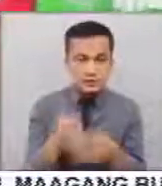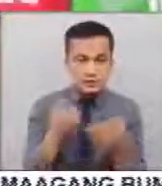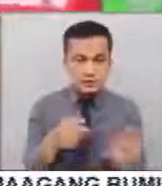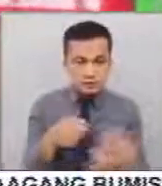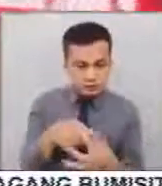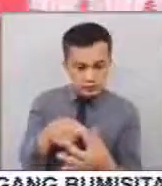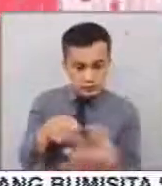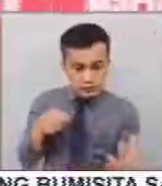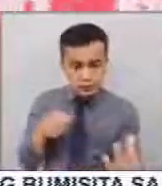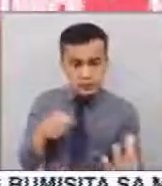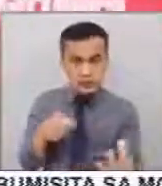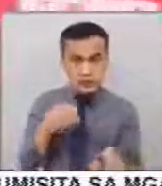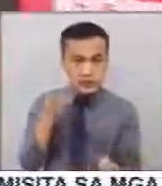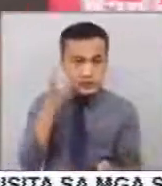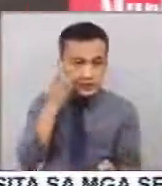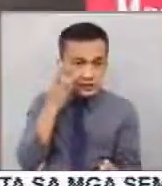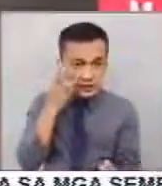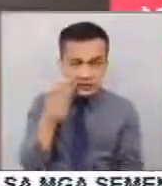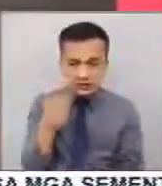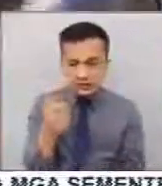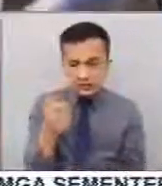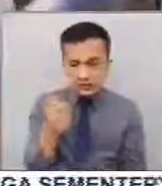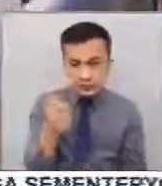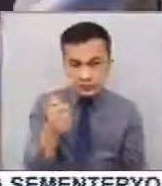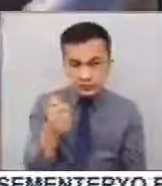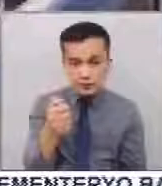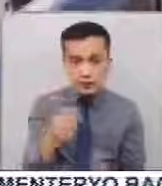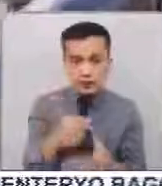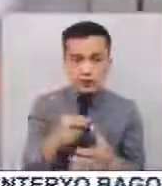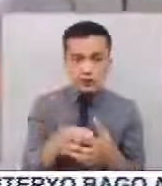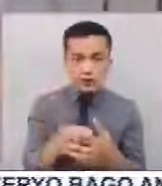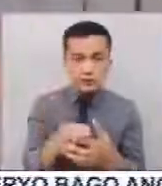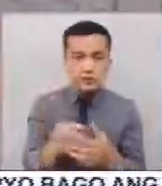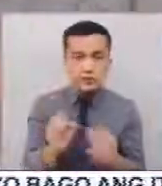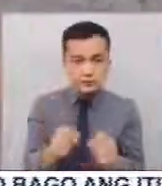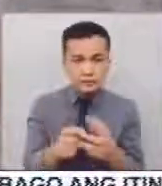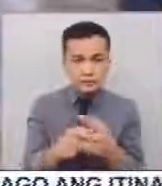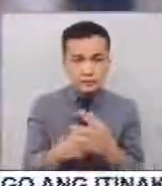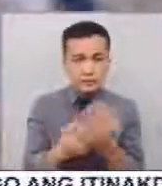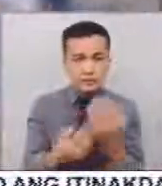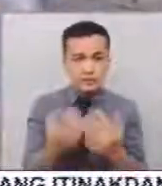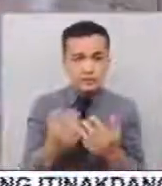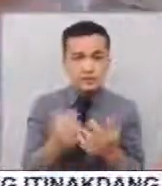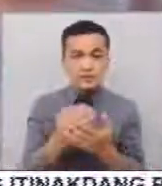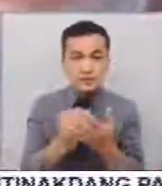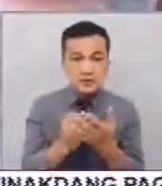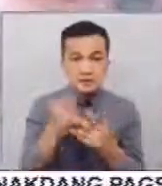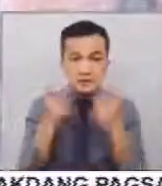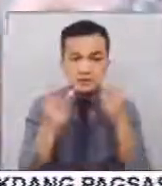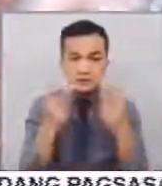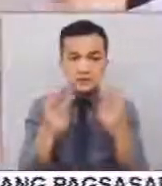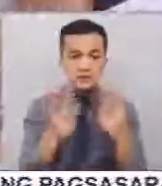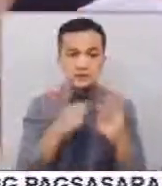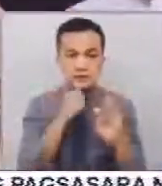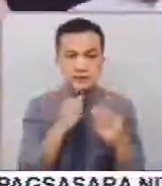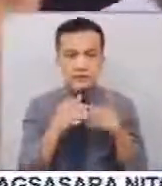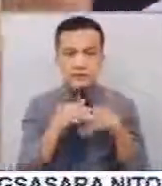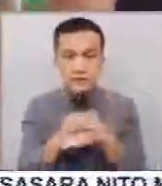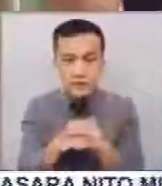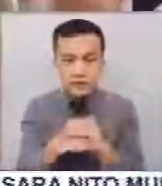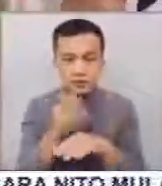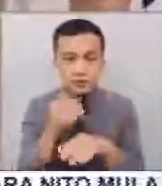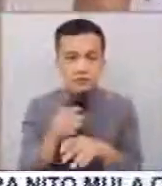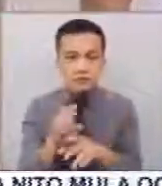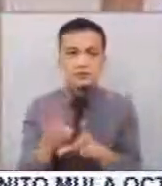Alak, lighter o iba pang maaaring pagmula ng apoy. Pero ang ilan sa mga bumisita ay hindi nakapasok dahil isinama ang kanilang